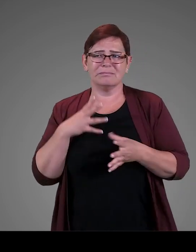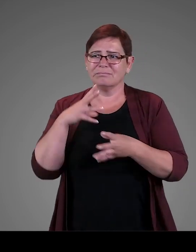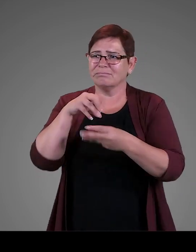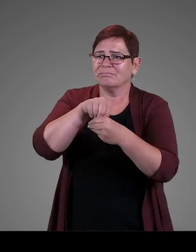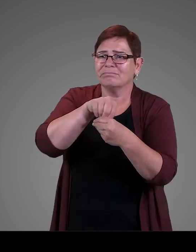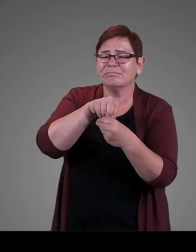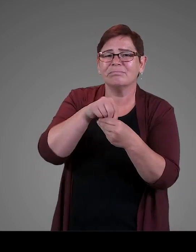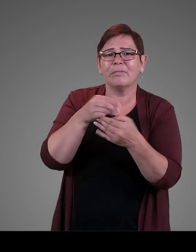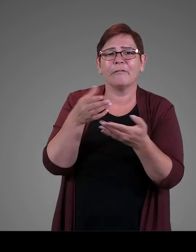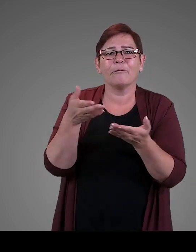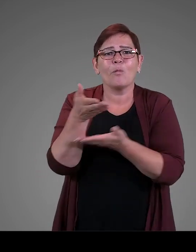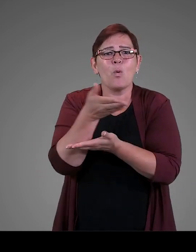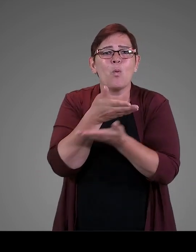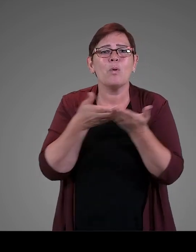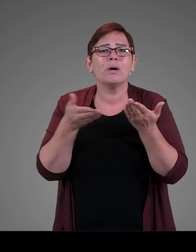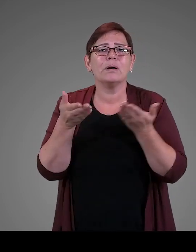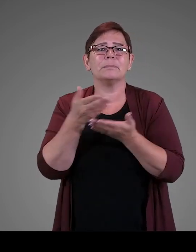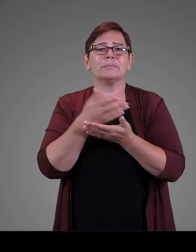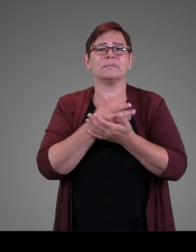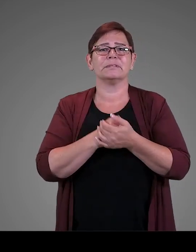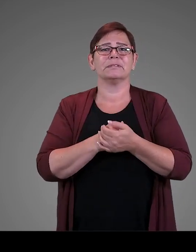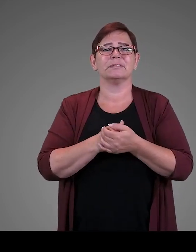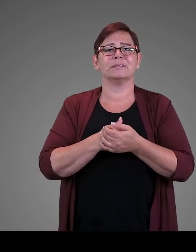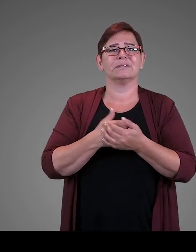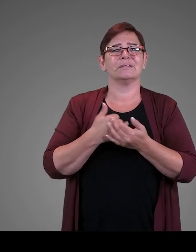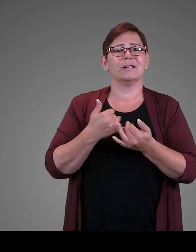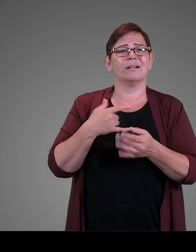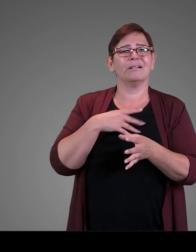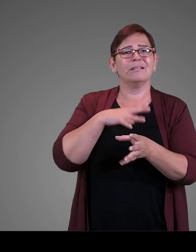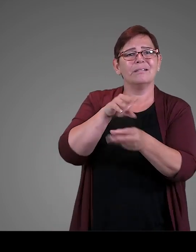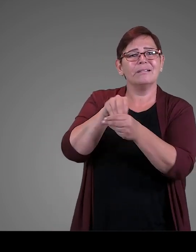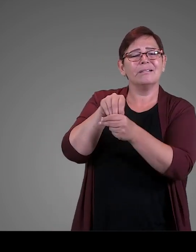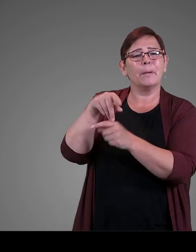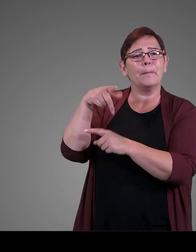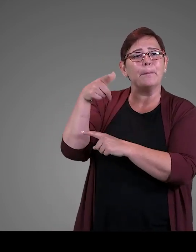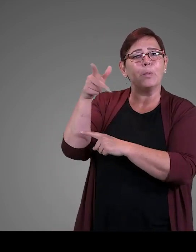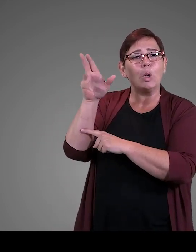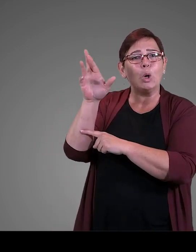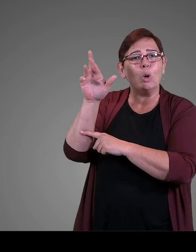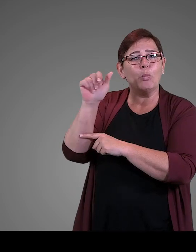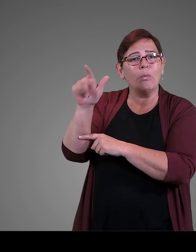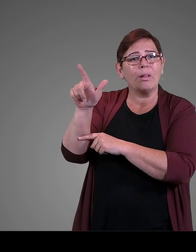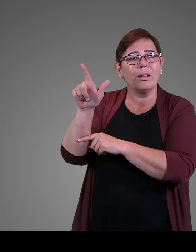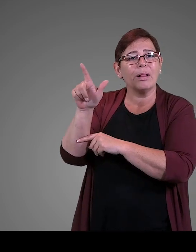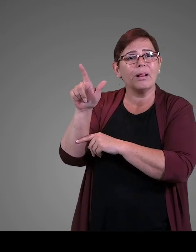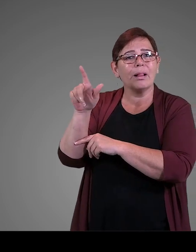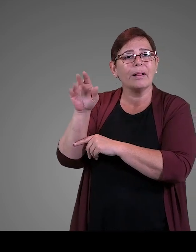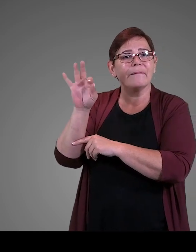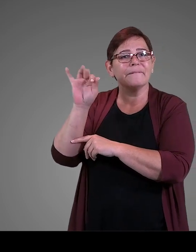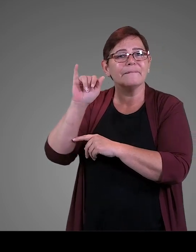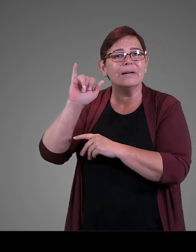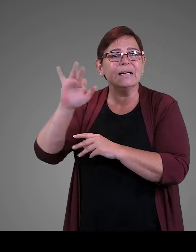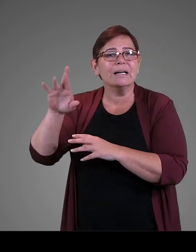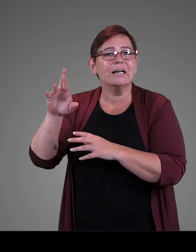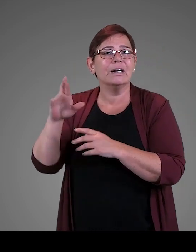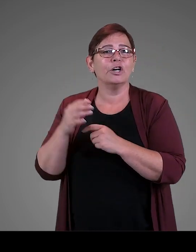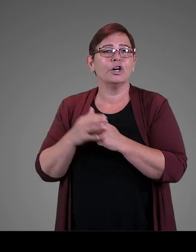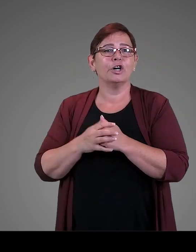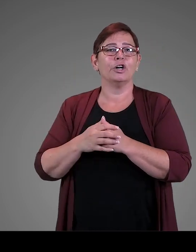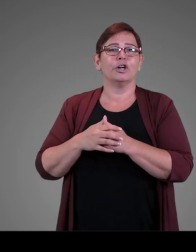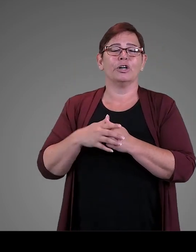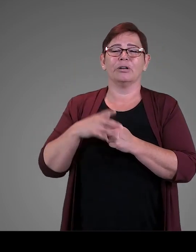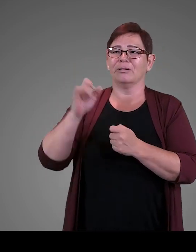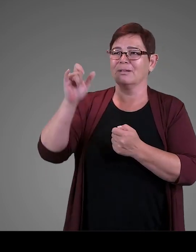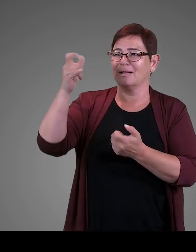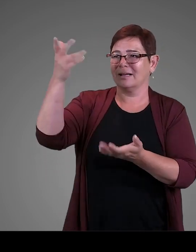Oui, donc qu'on en parle, qu'on soit présent dans des espèces de forums, qu'on soit à la